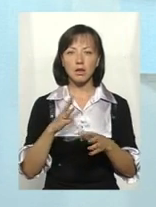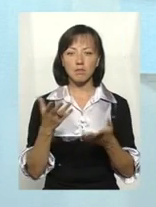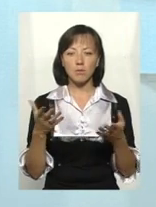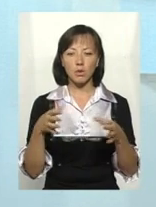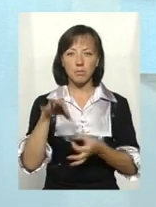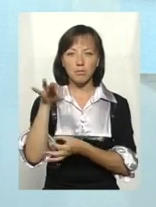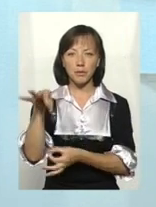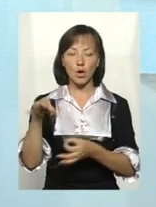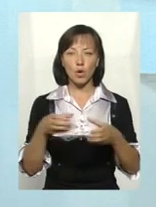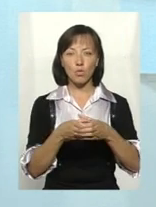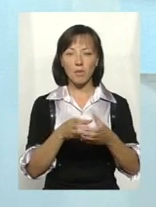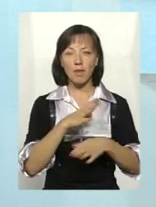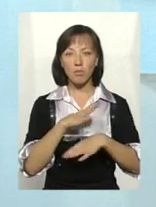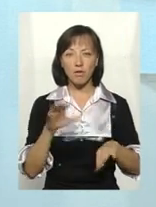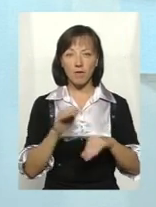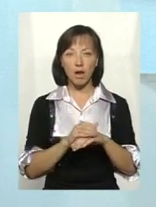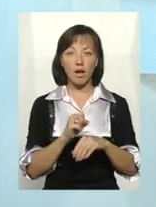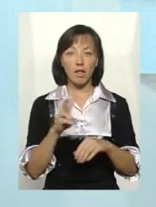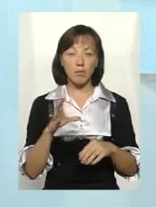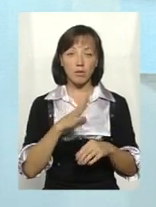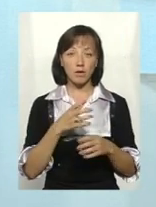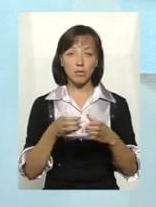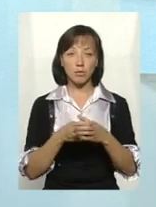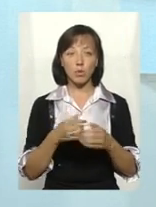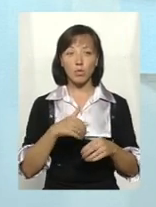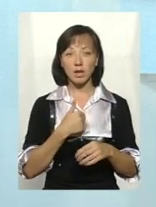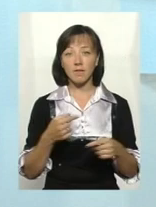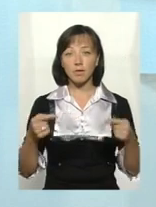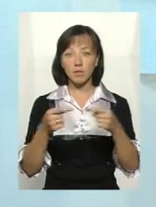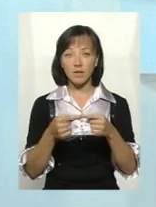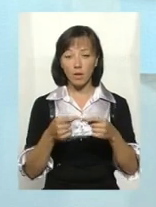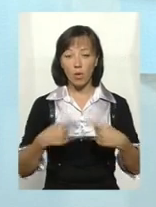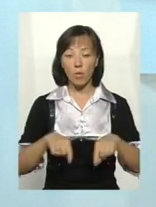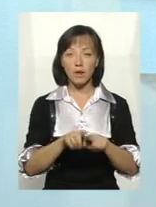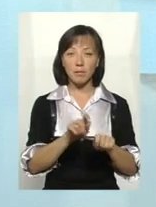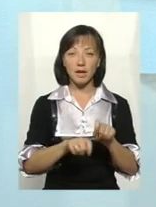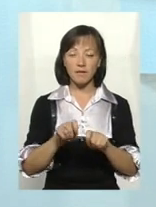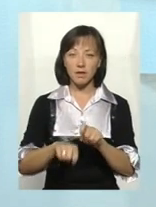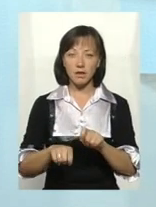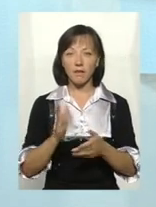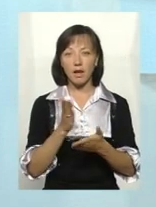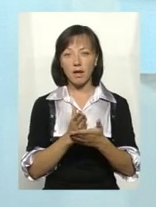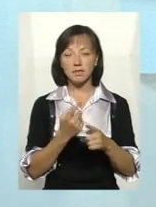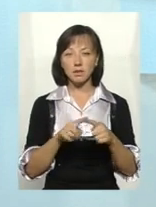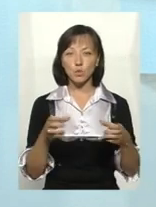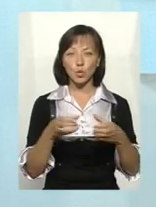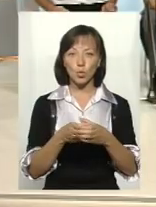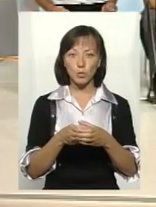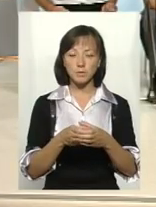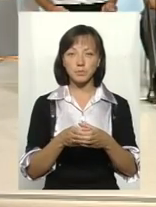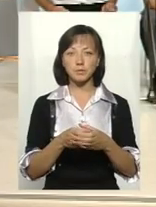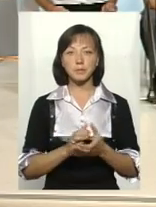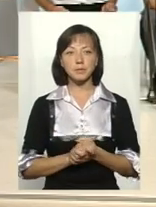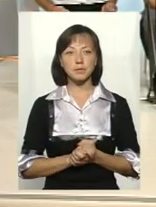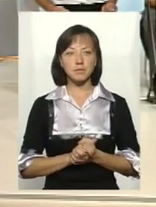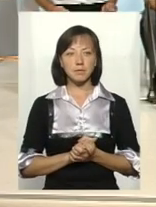їх в природі не було, але були ці групи. То я хотіла би, щоб відповідні органи перевірили, що наявність цих груп, скажіть, хто в